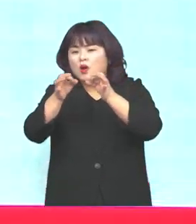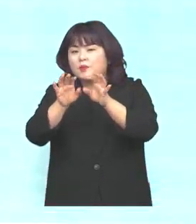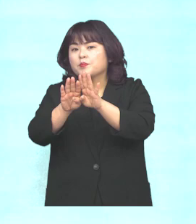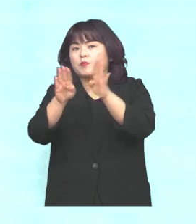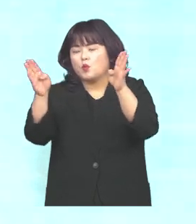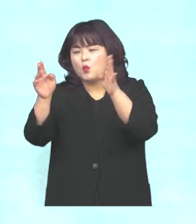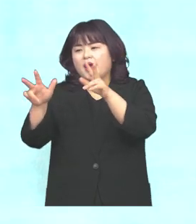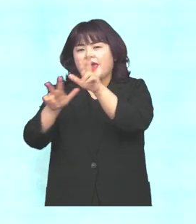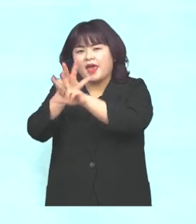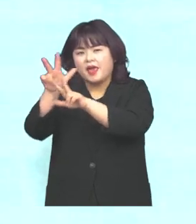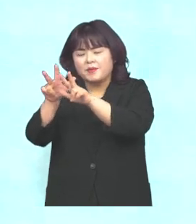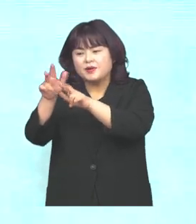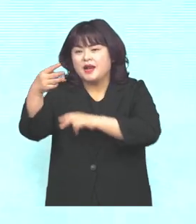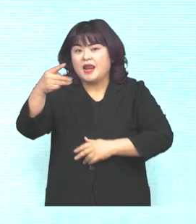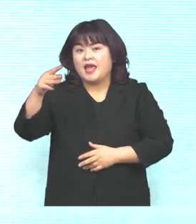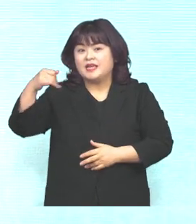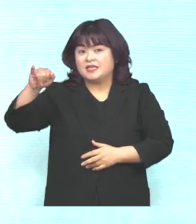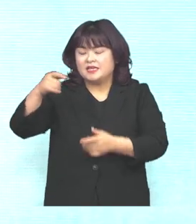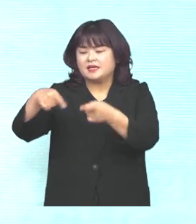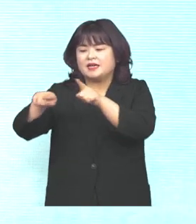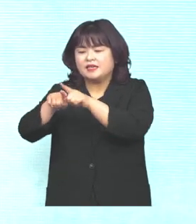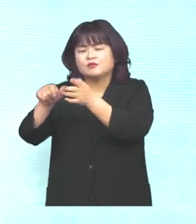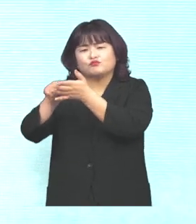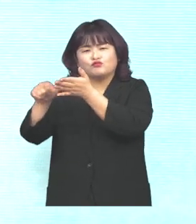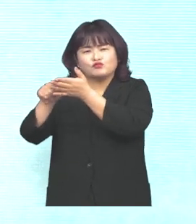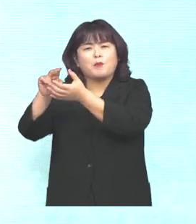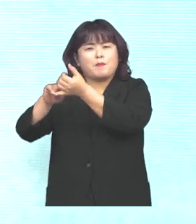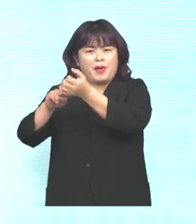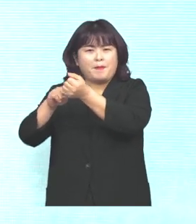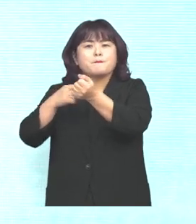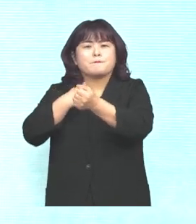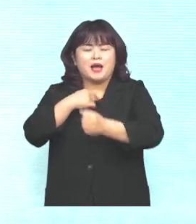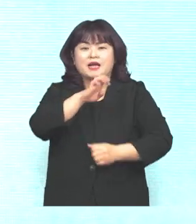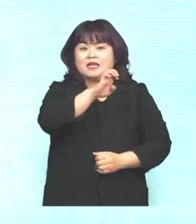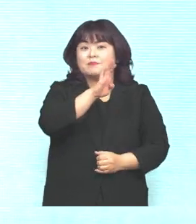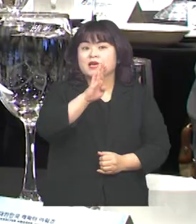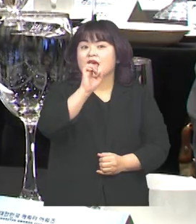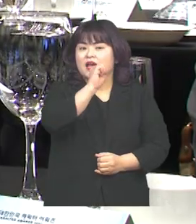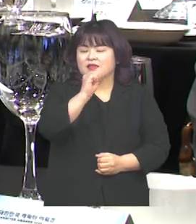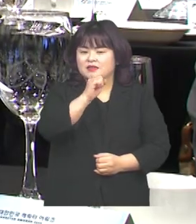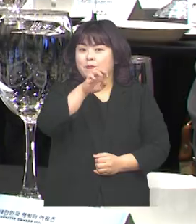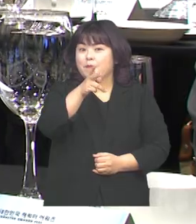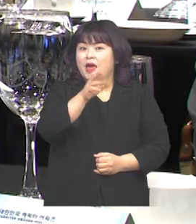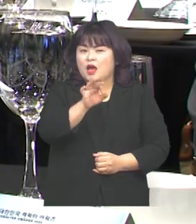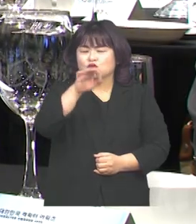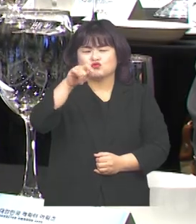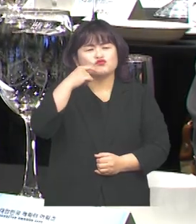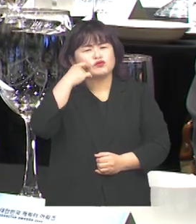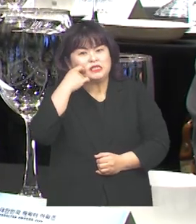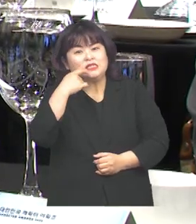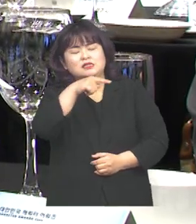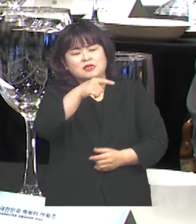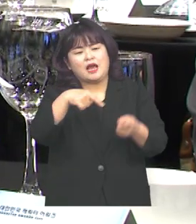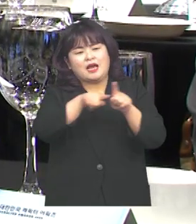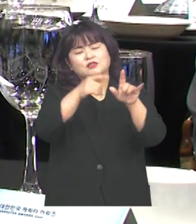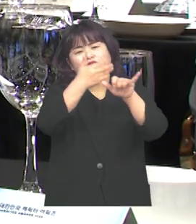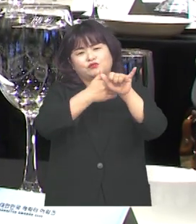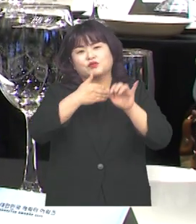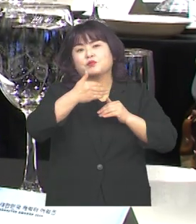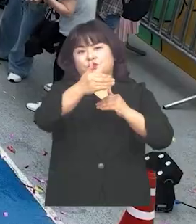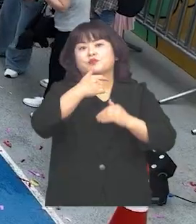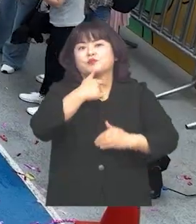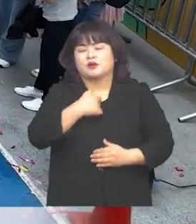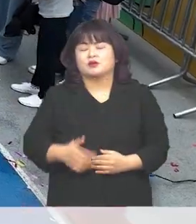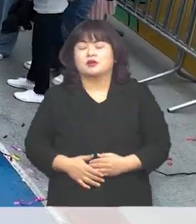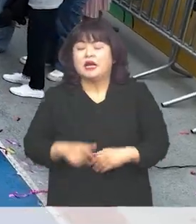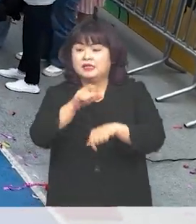인스토어 오픈, 에버랜드 캐릭터 래쉬와 함께하는 굿즈 판매, EBS 인기 캐릭터 펭수와 유튜브 협업 등을